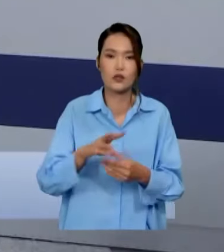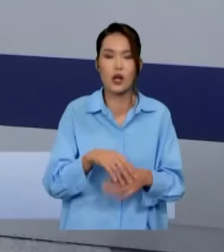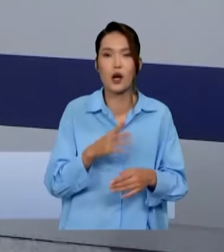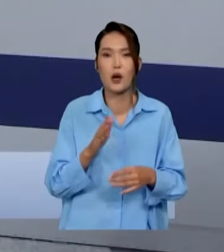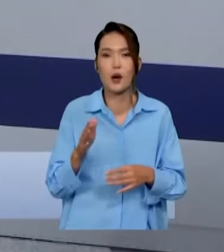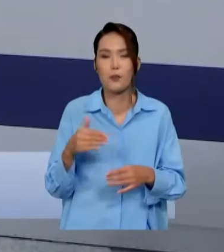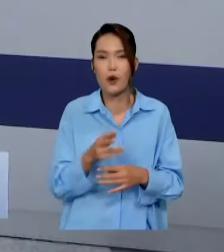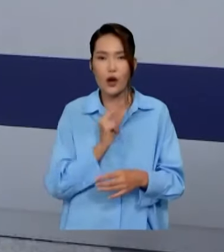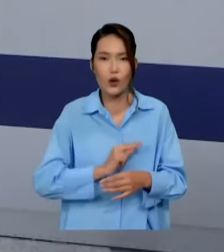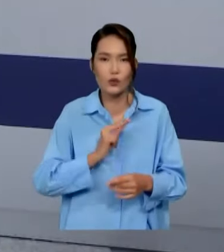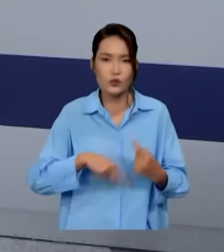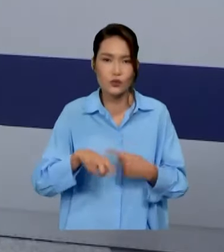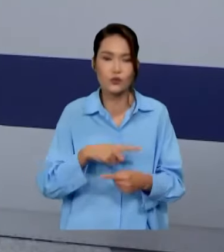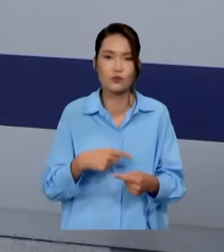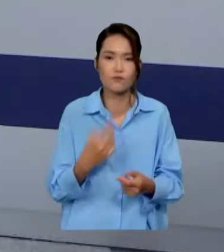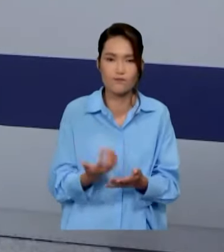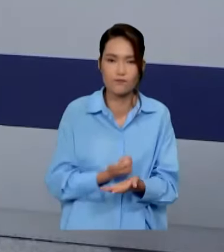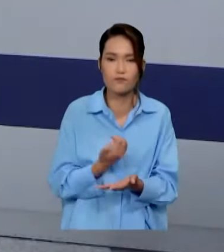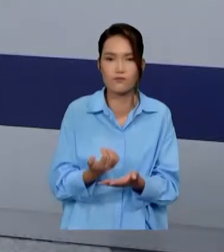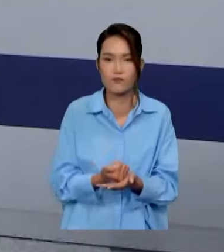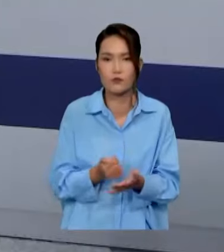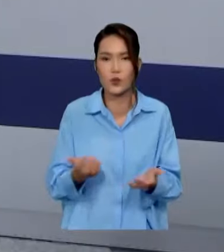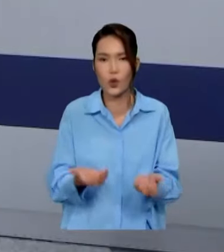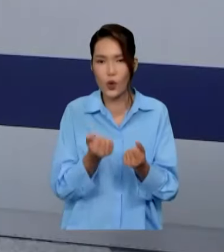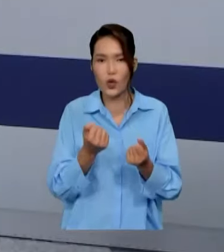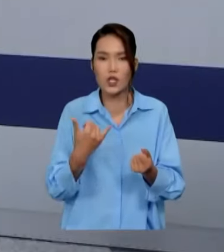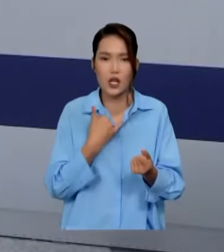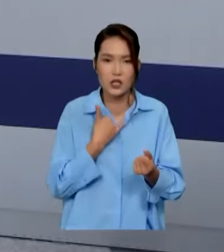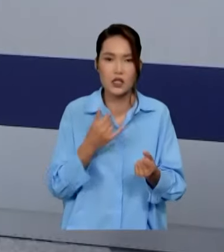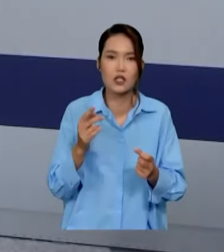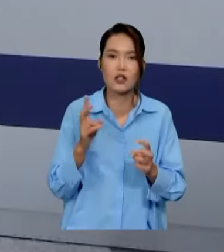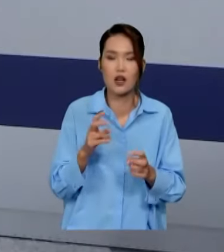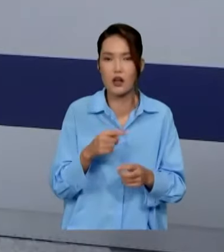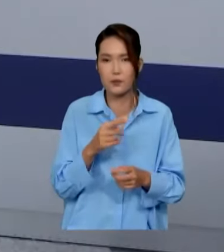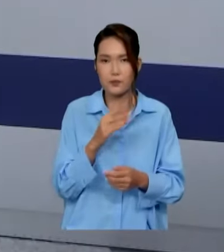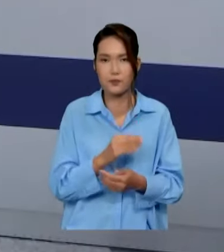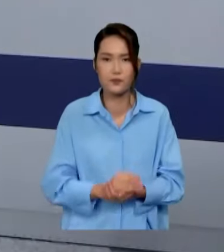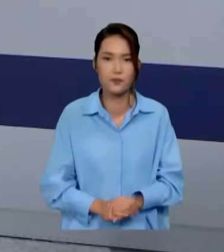жағынан қолдаймыз. Оған біз ешқандай ақы алмаймыз.